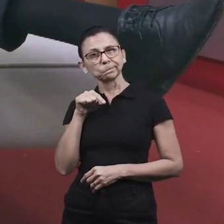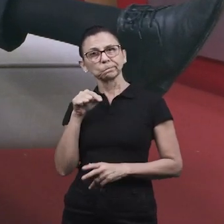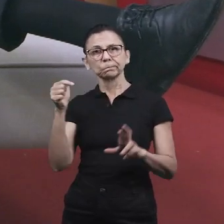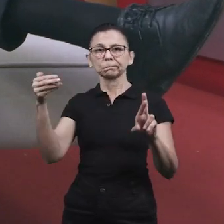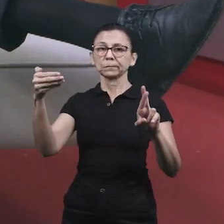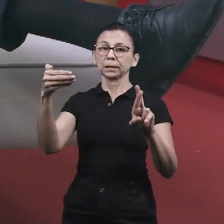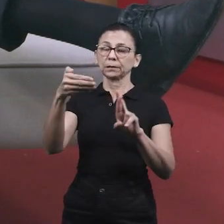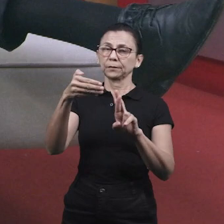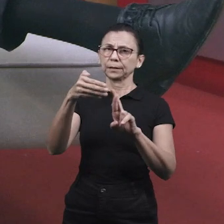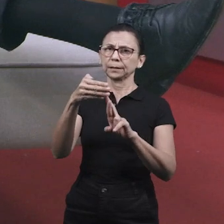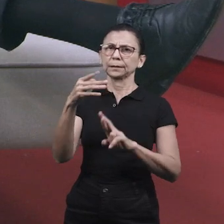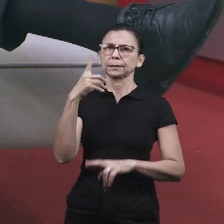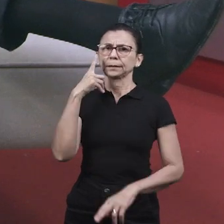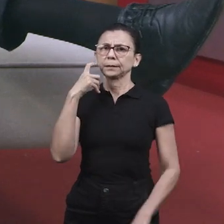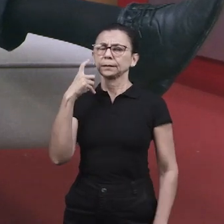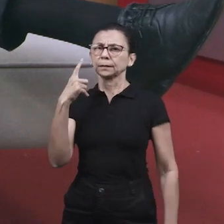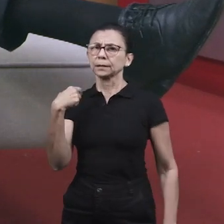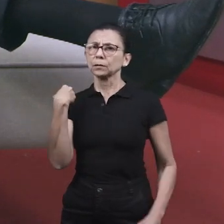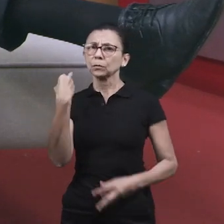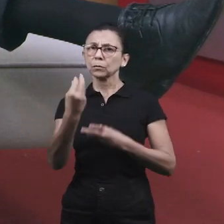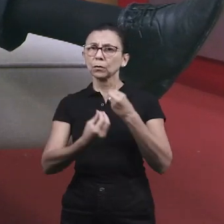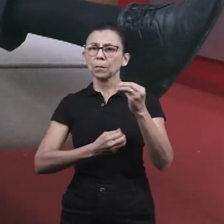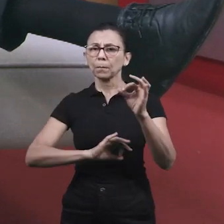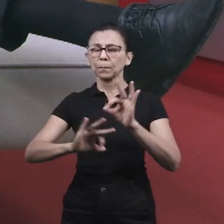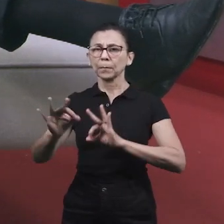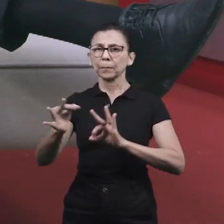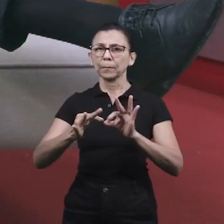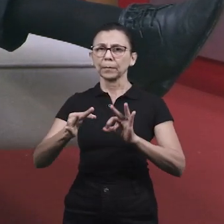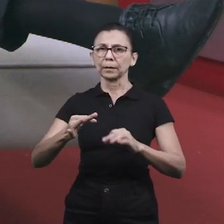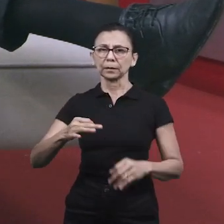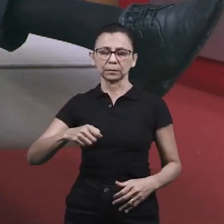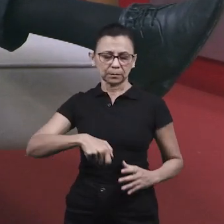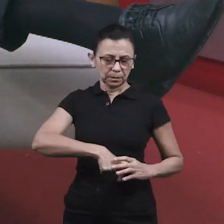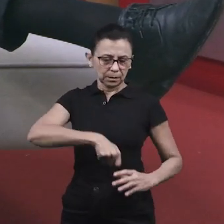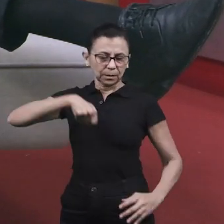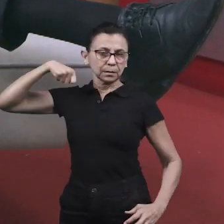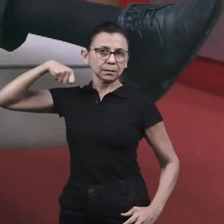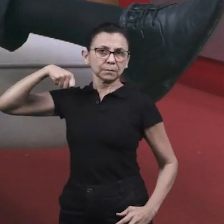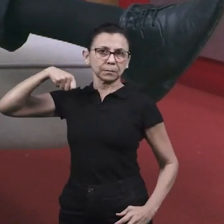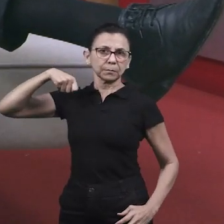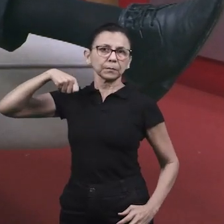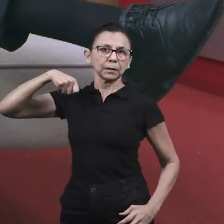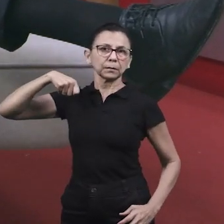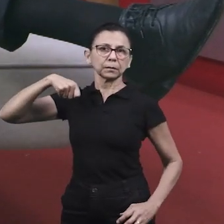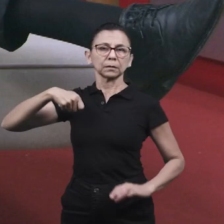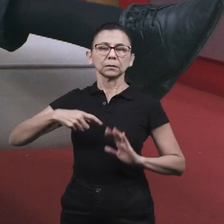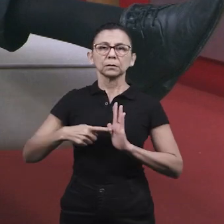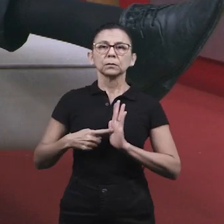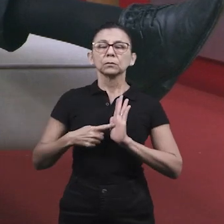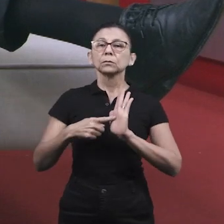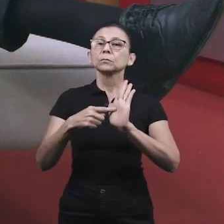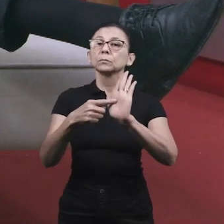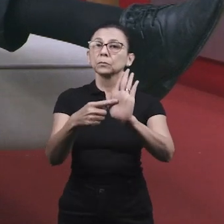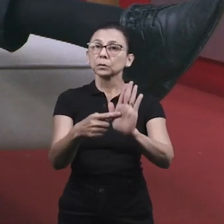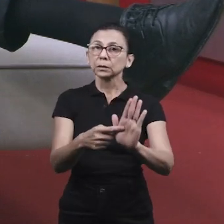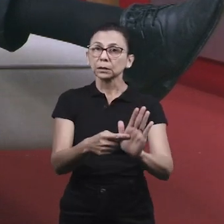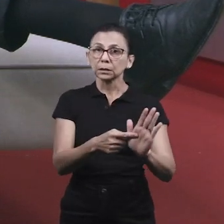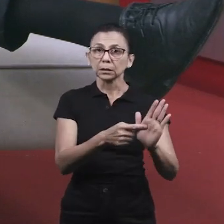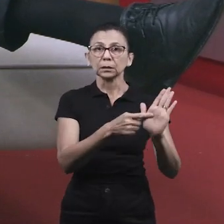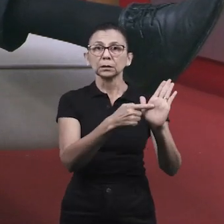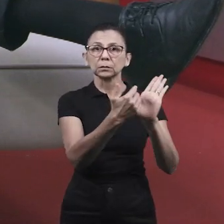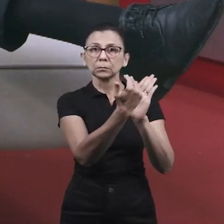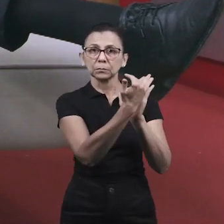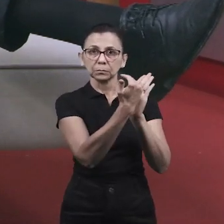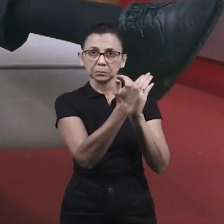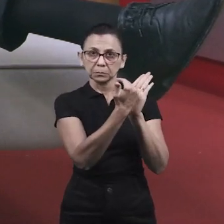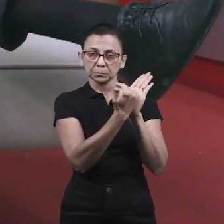le pasteur Alex Moore fait une référence qui attire beaucoup notre attention dans la confection de l'épée